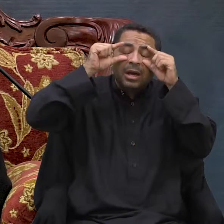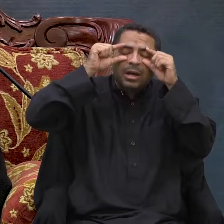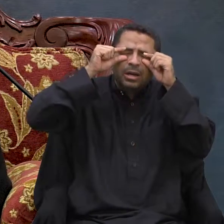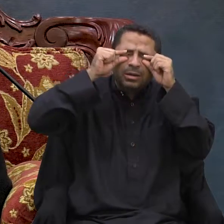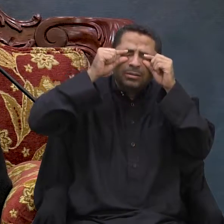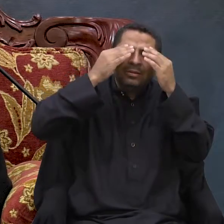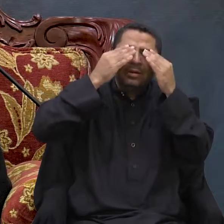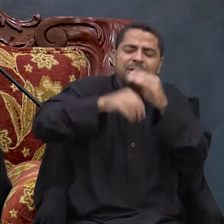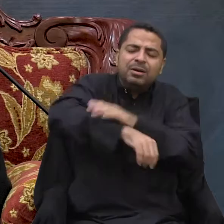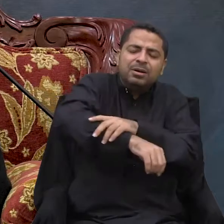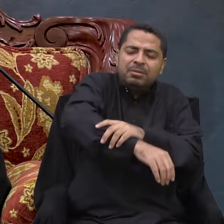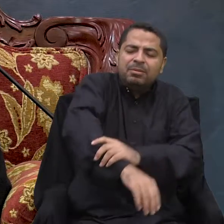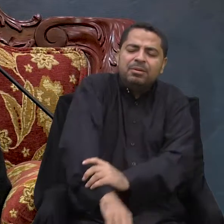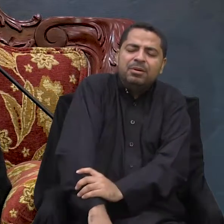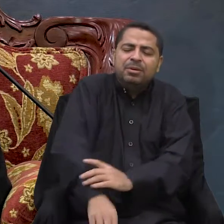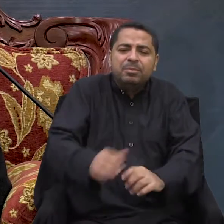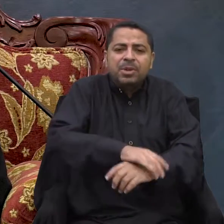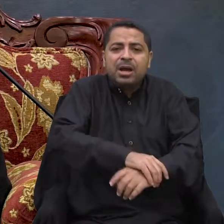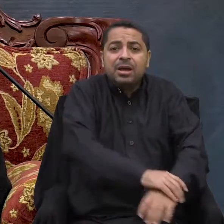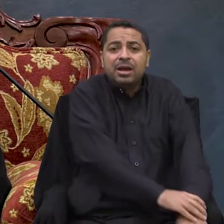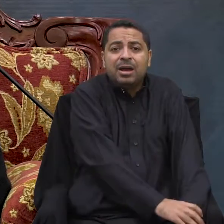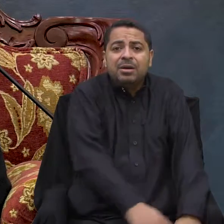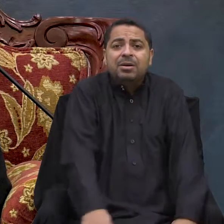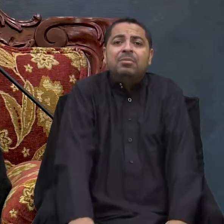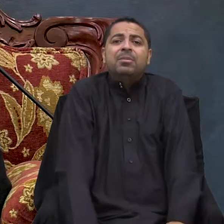ما هو شمامة الحلوة